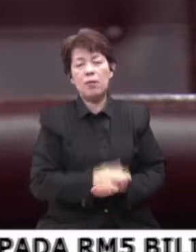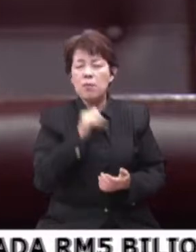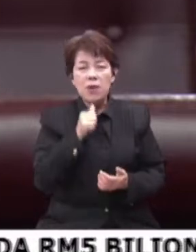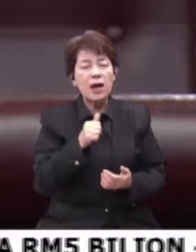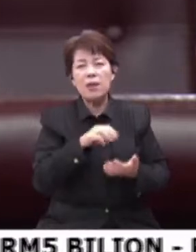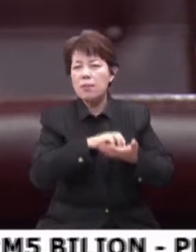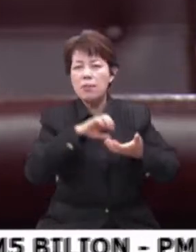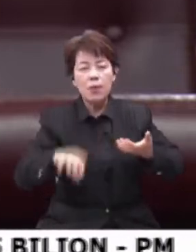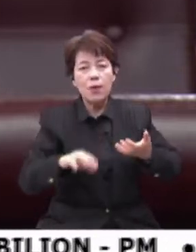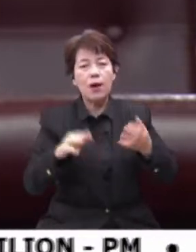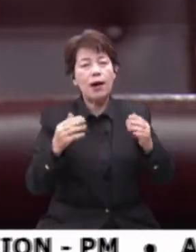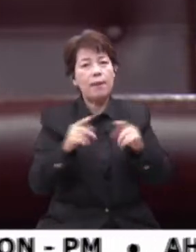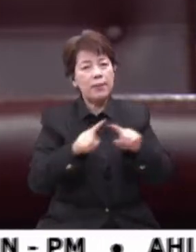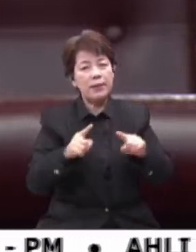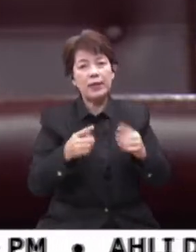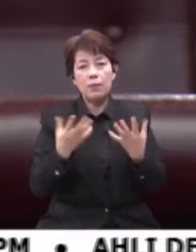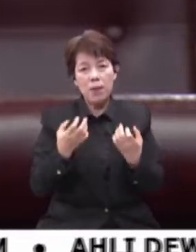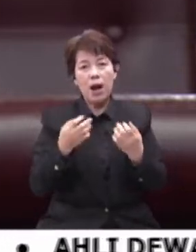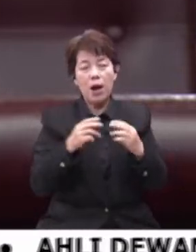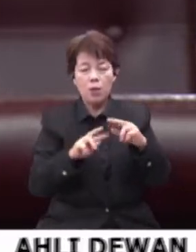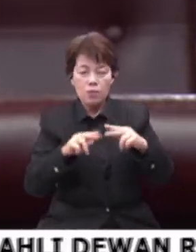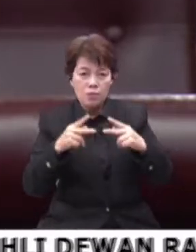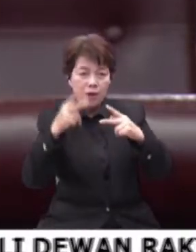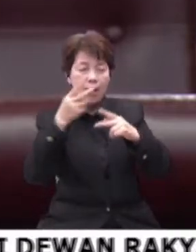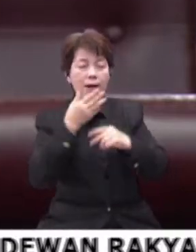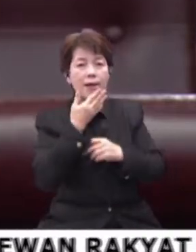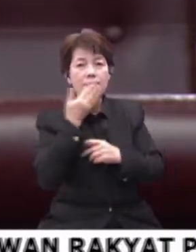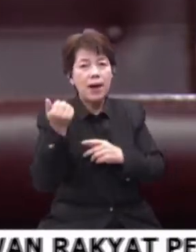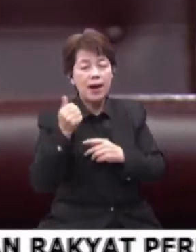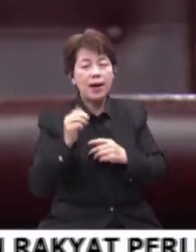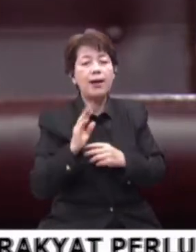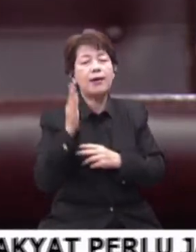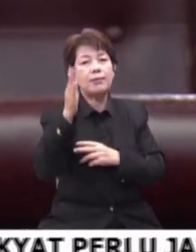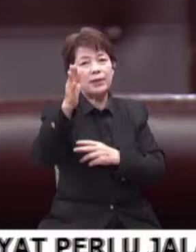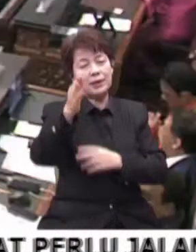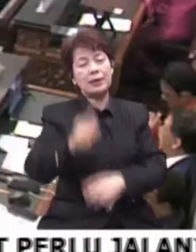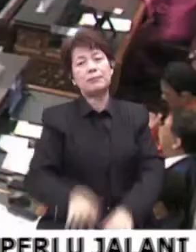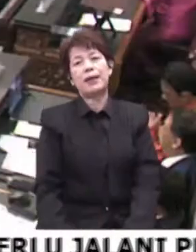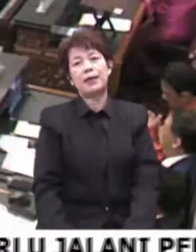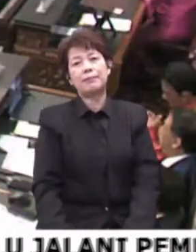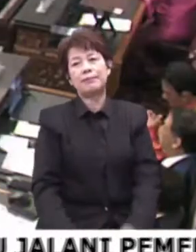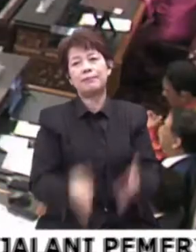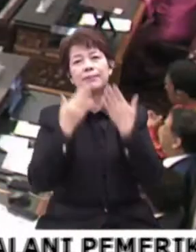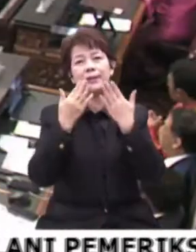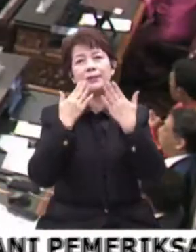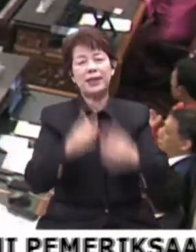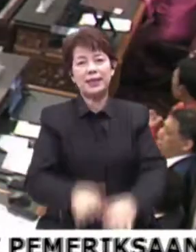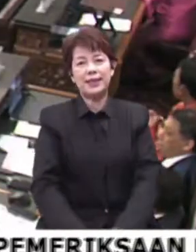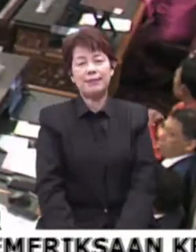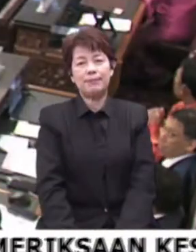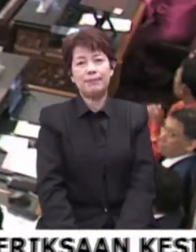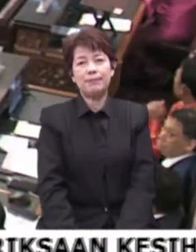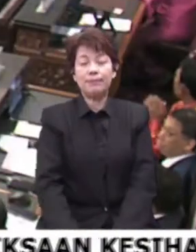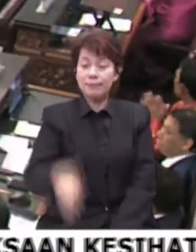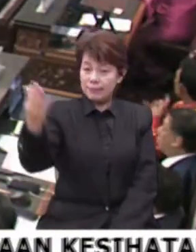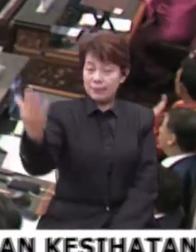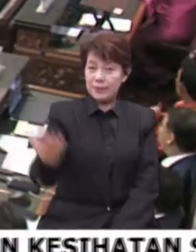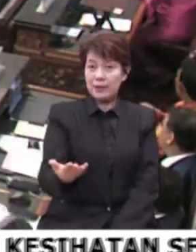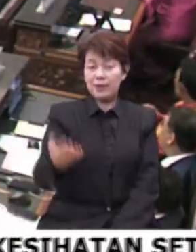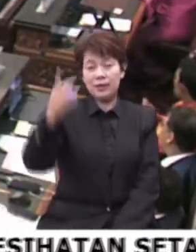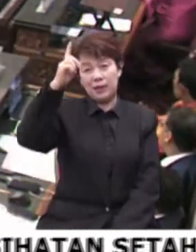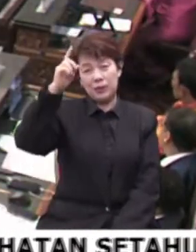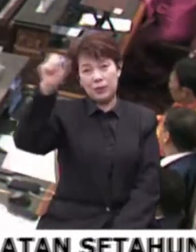kita berusaha supaya lebih baik pada masa yang akan datang Terima kasih persoalan tambahan saya terima kasih